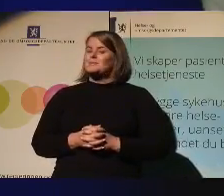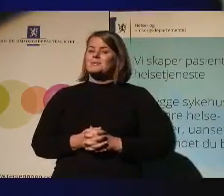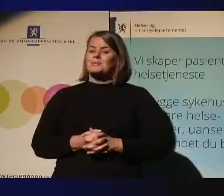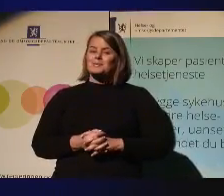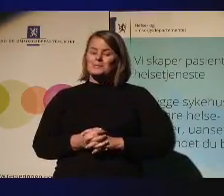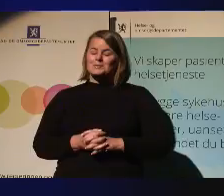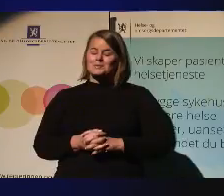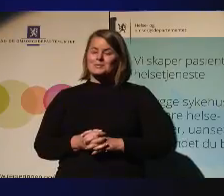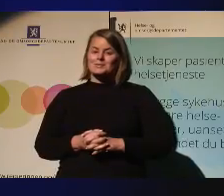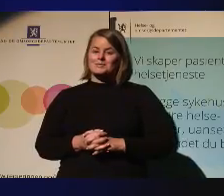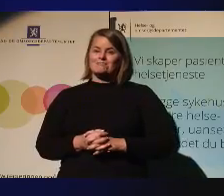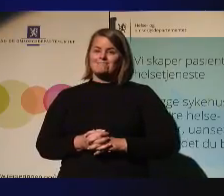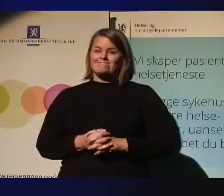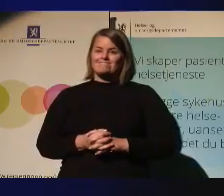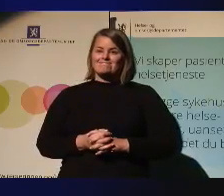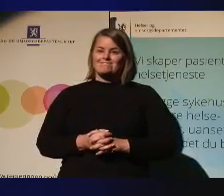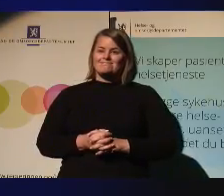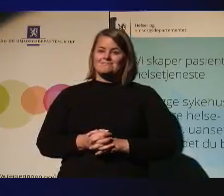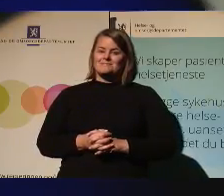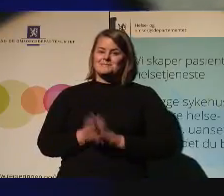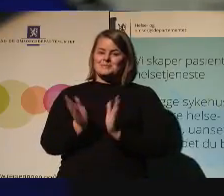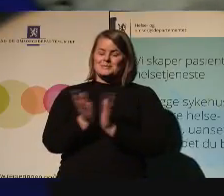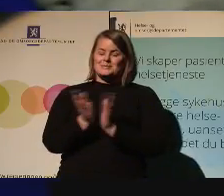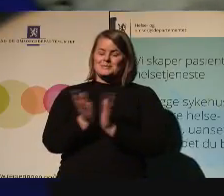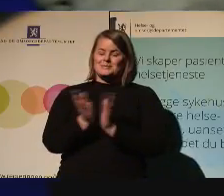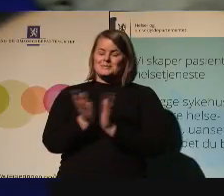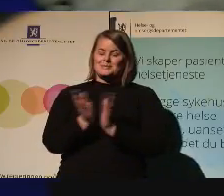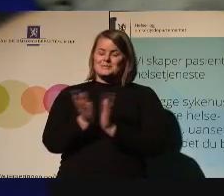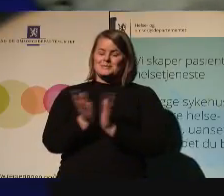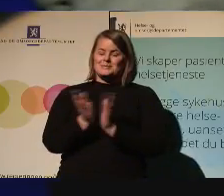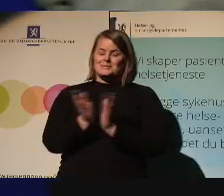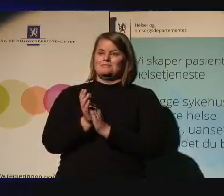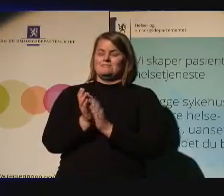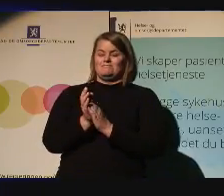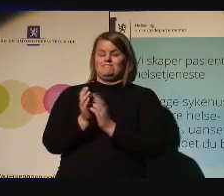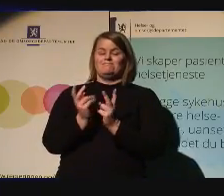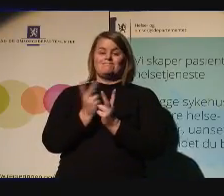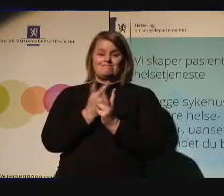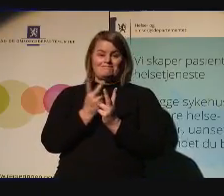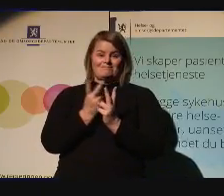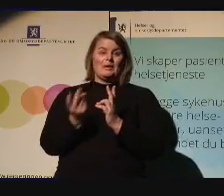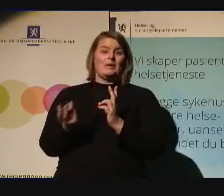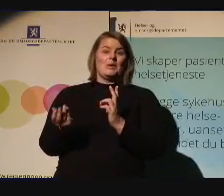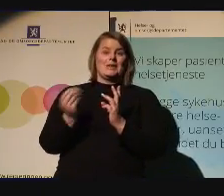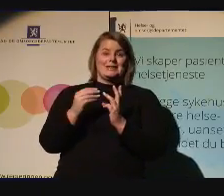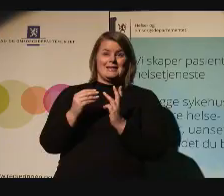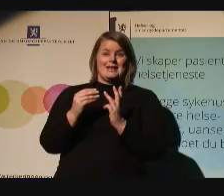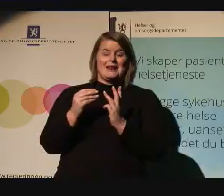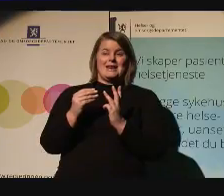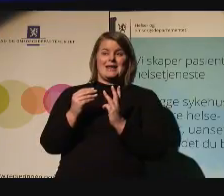Av blomstene. Vær så god. I tillegg til diplomet, så vil